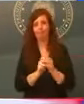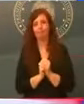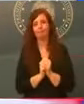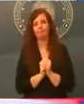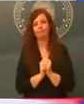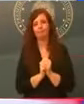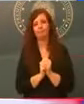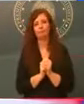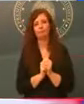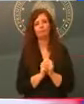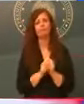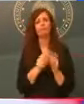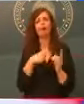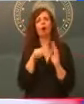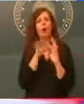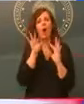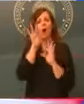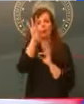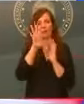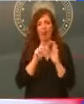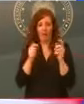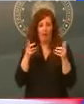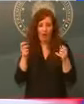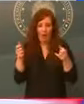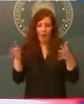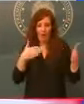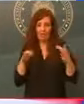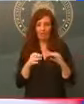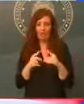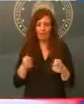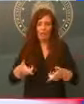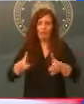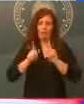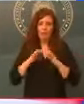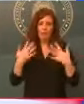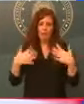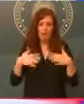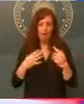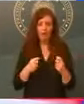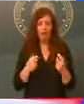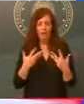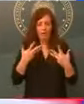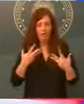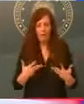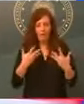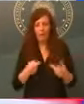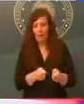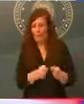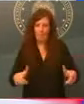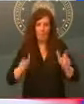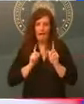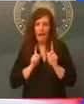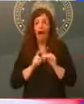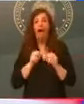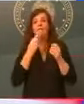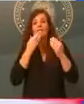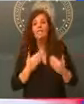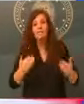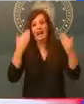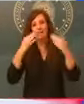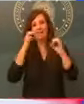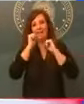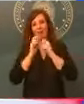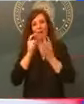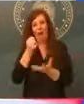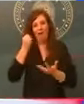dopo questa emergenza che ci ha duramente provato, di avere l'opportunità finalmente di investire nei percorsi di formazione dei